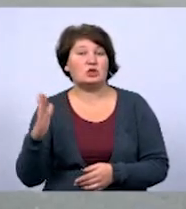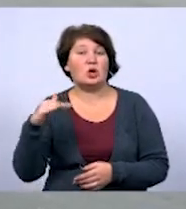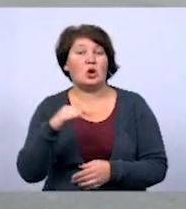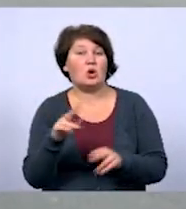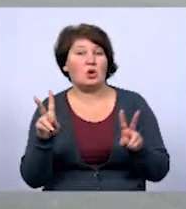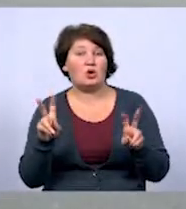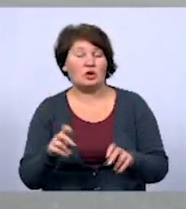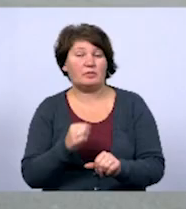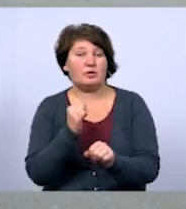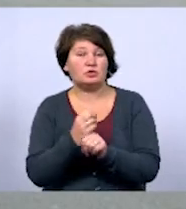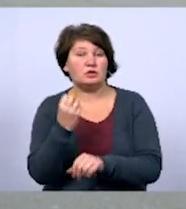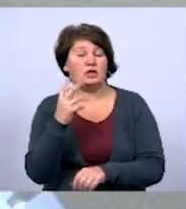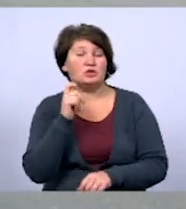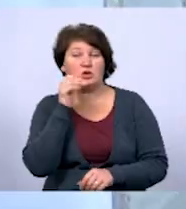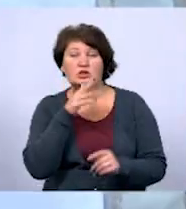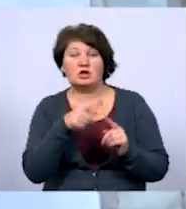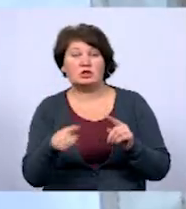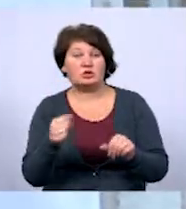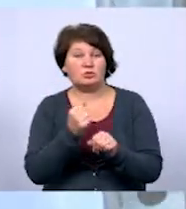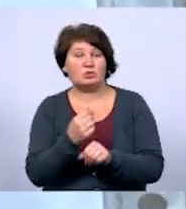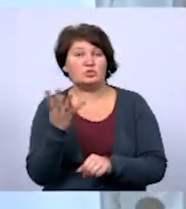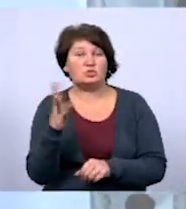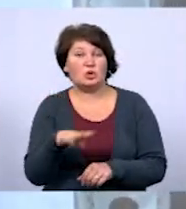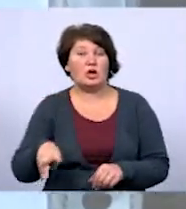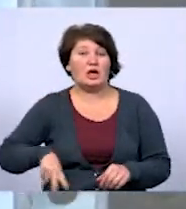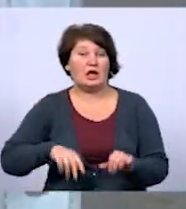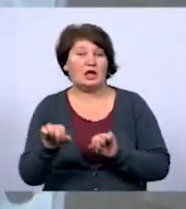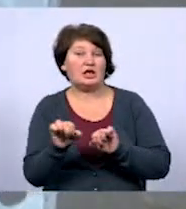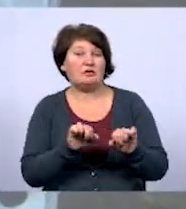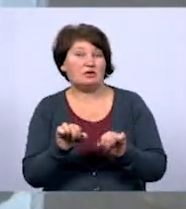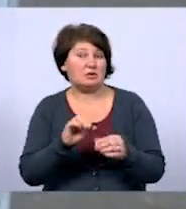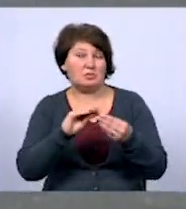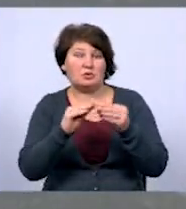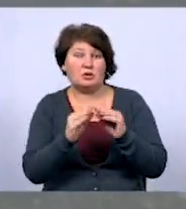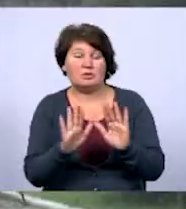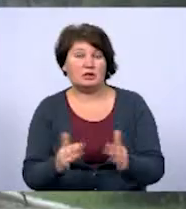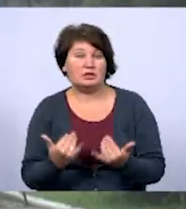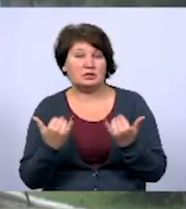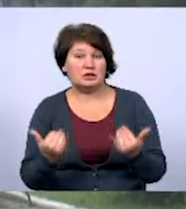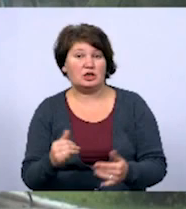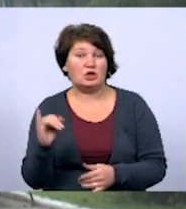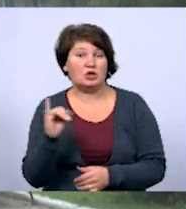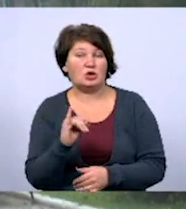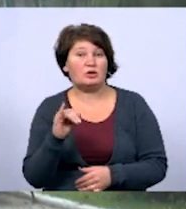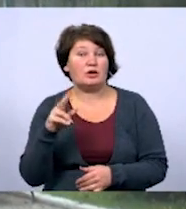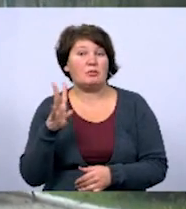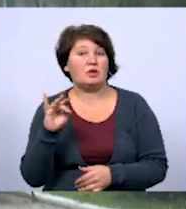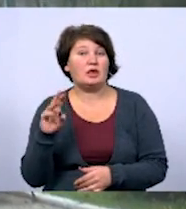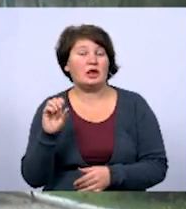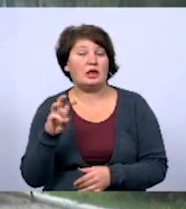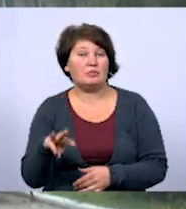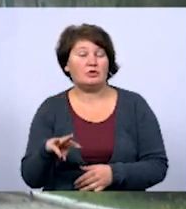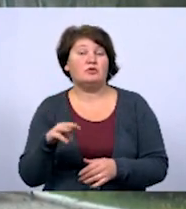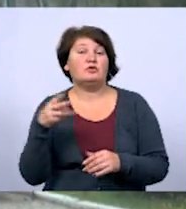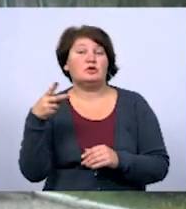працює 13 років. Каже, за час роботи чотирьох керівників проблеми у неї тільки з нинішнім – Ігорем Капієм. У 2016 році він був на